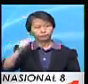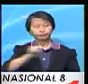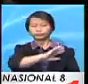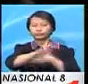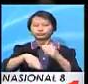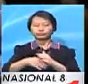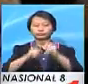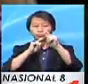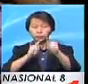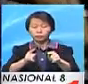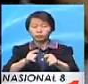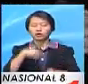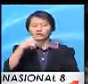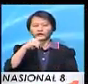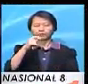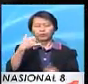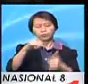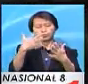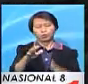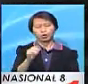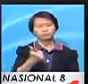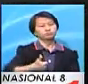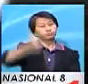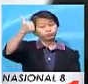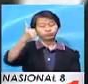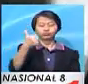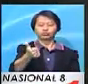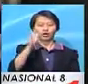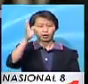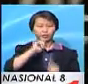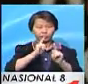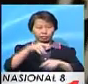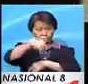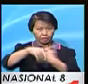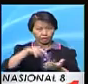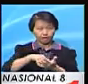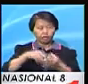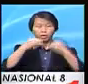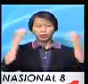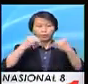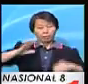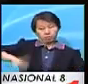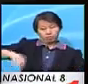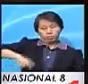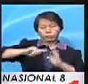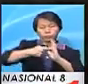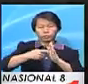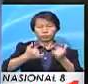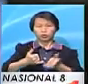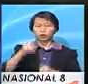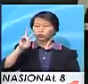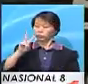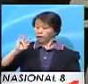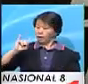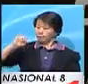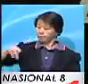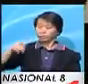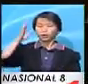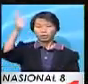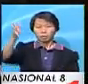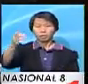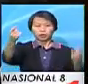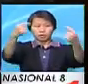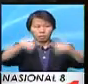jawapan siapakah pemain paling bernilai akan terjawab seketika nanti. Majlis masih lagi belum bermula dan antara tetamu-tetamu VIP yang akan